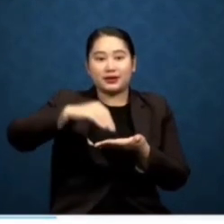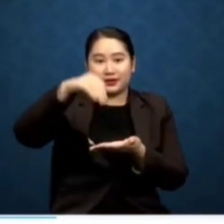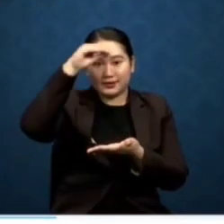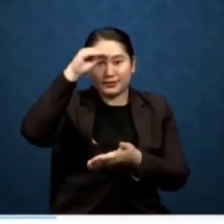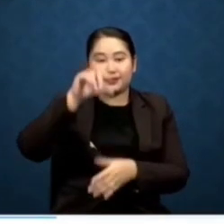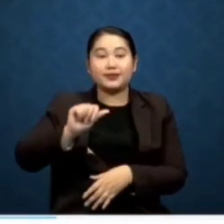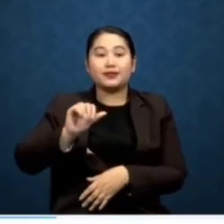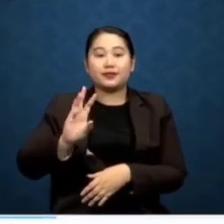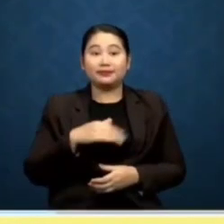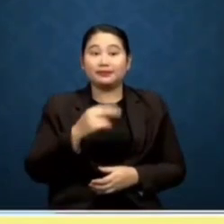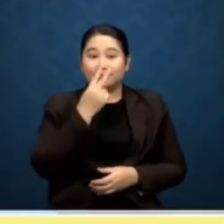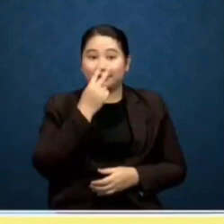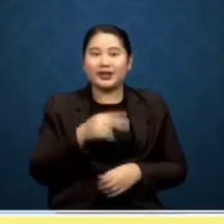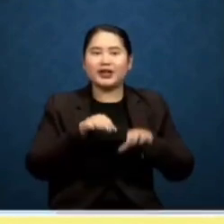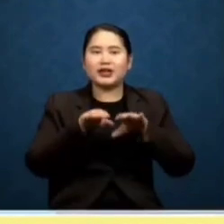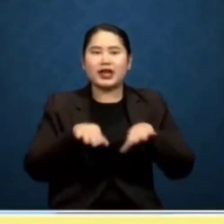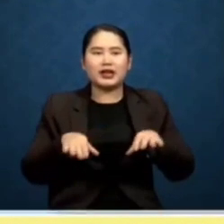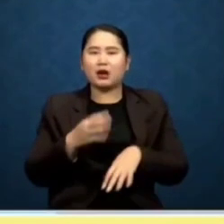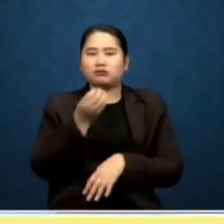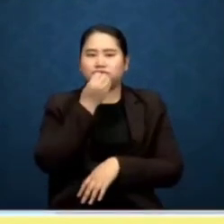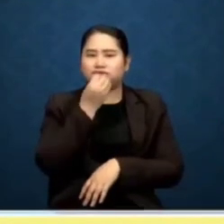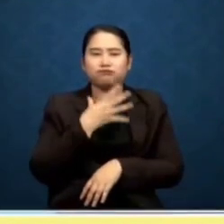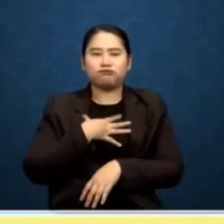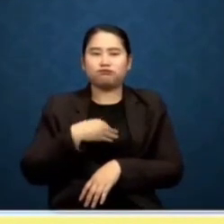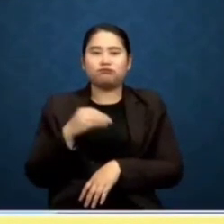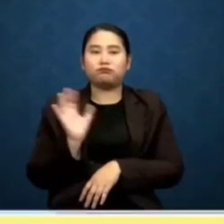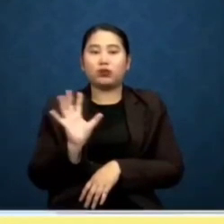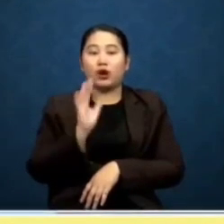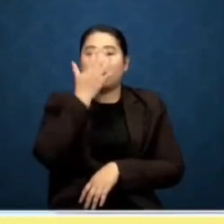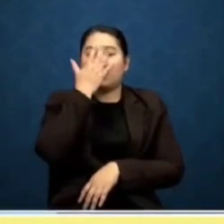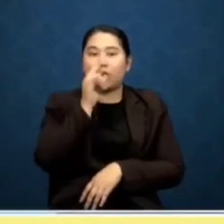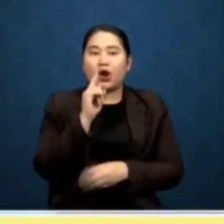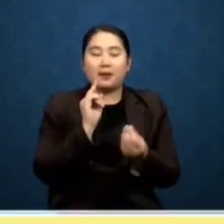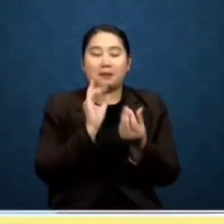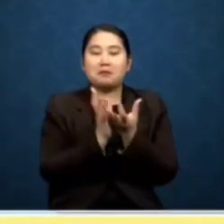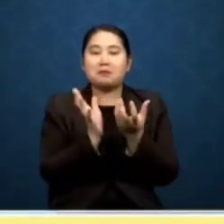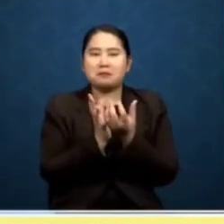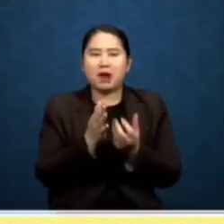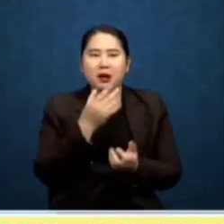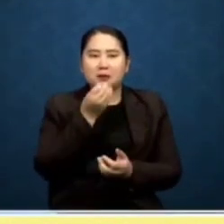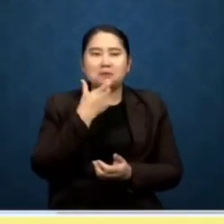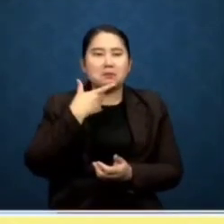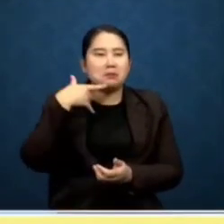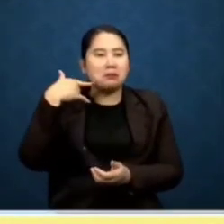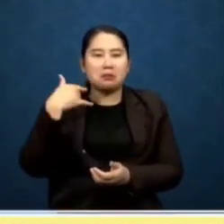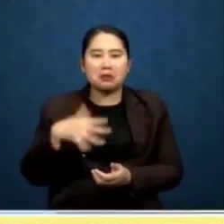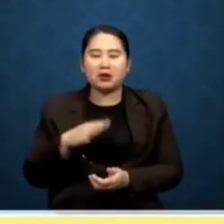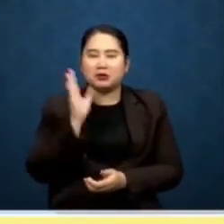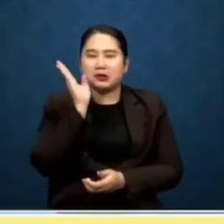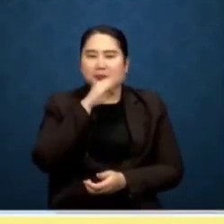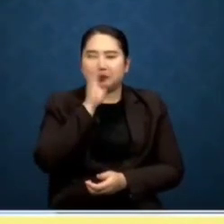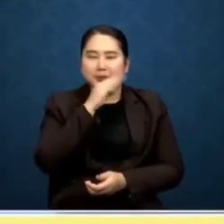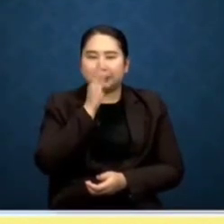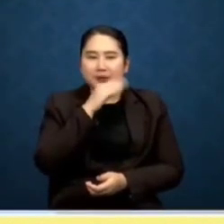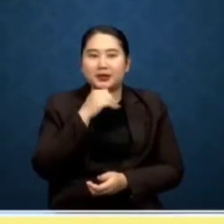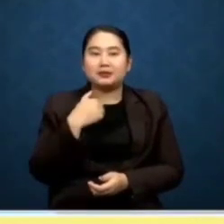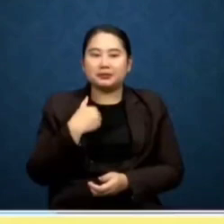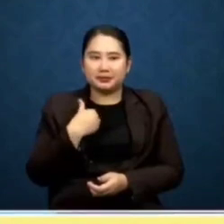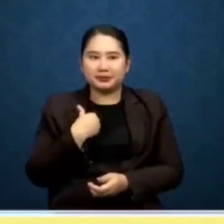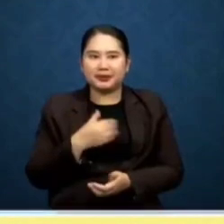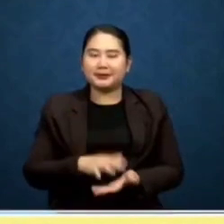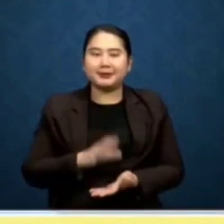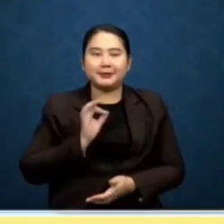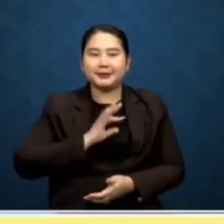15คนอาทินามยุรีโพธิแสนเรื่องผำคืออาหารแห่งอนาคตเนื่องจากผำเป็นอาหารพื้นถิ่นของ